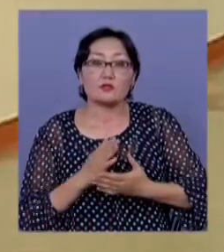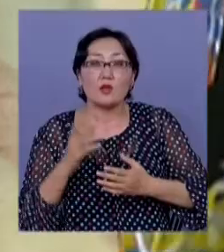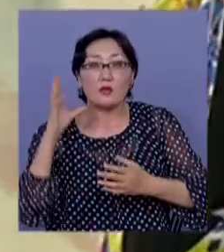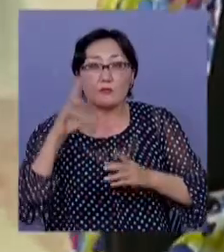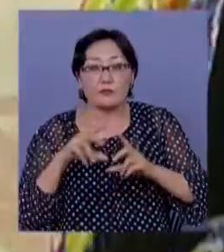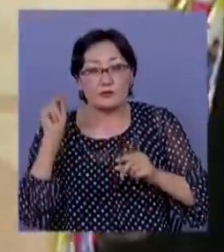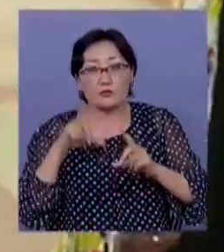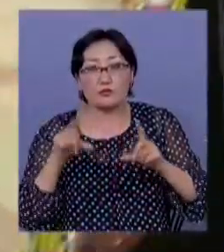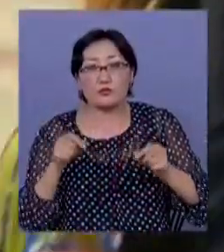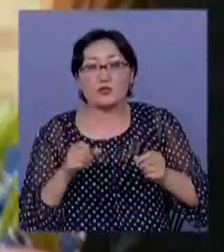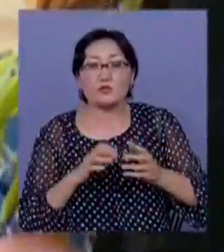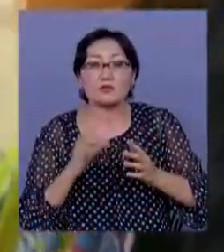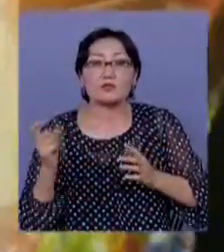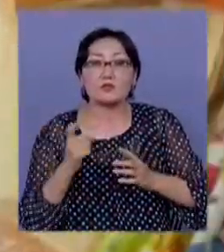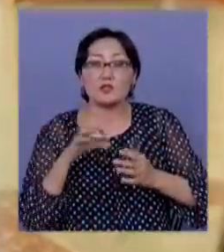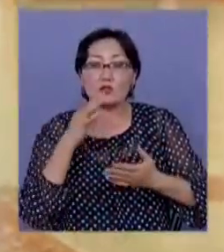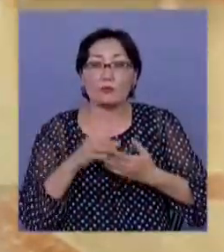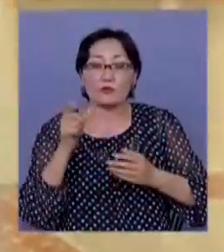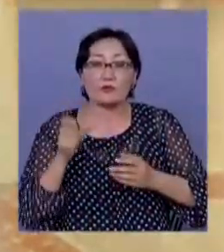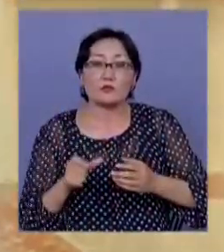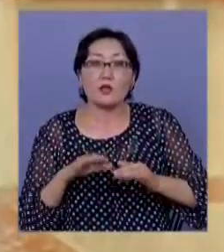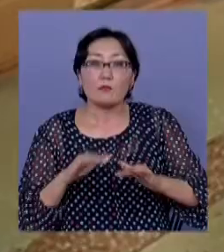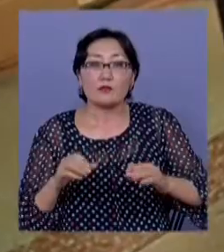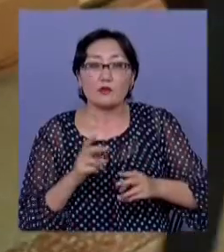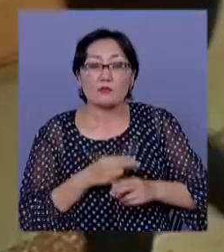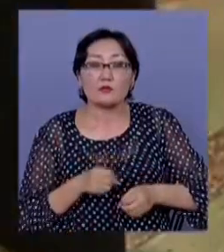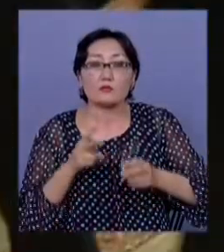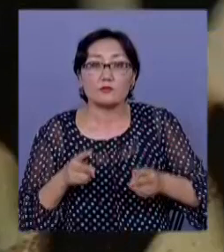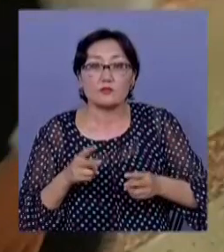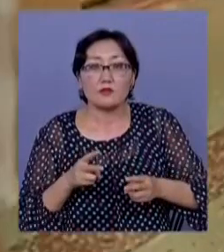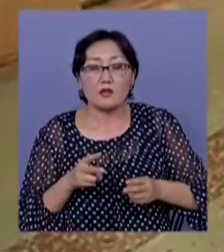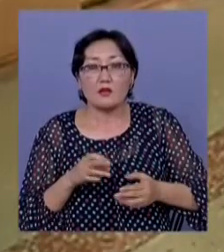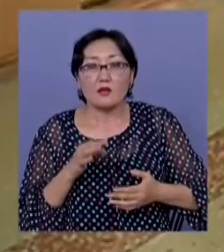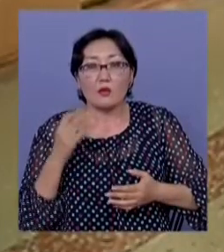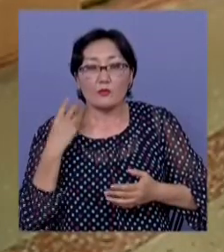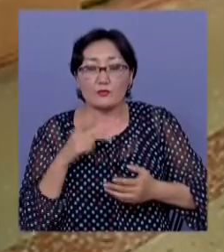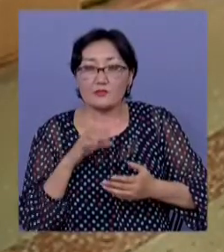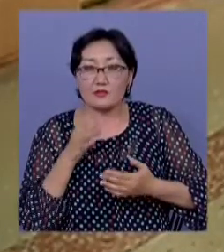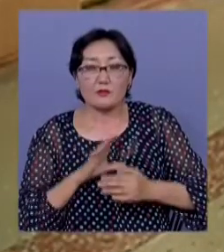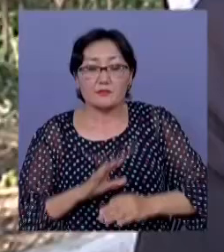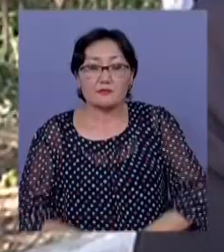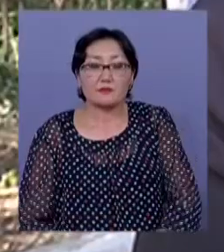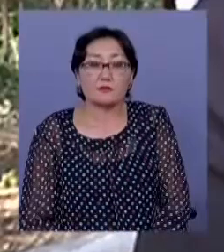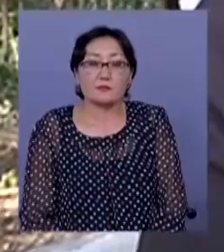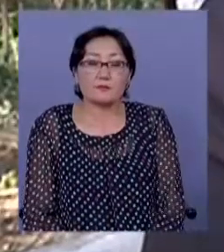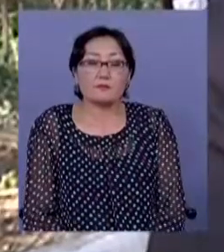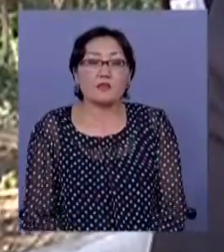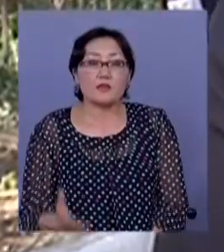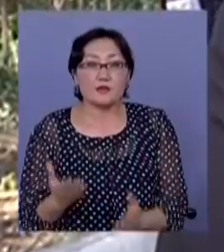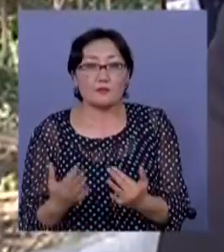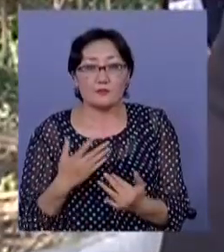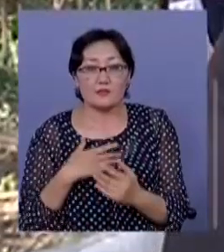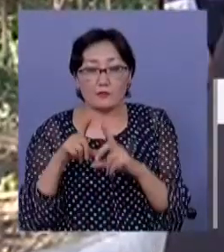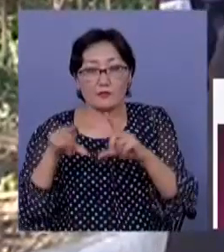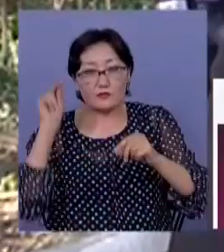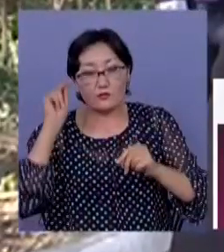беру нысанының шаруашылық жөніндегі жауапты мамандар баланың қауіпсіздігін мойнымызға алмаймыз деп кесіп айтты. Мен егер де бізде қазір мектепте